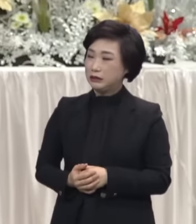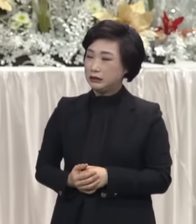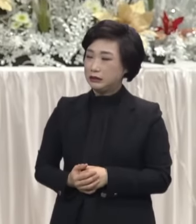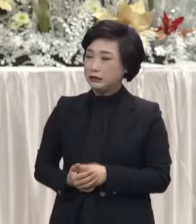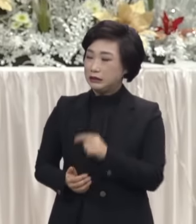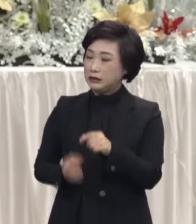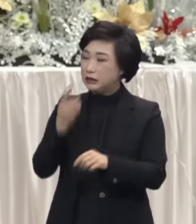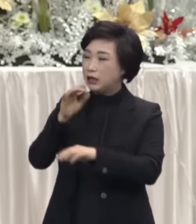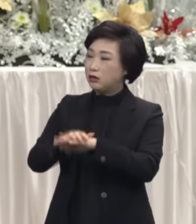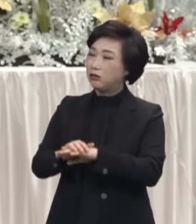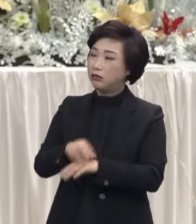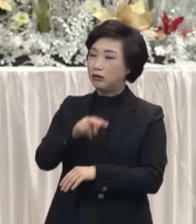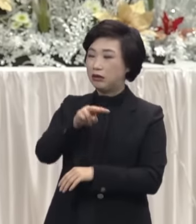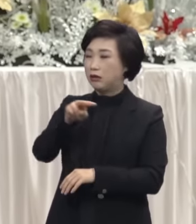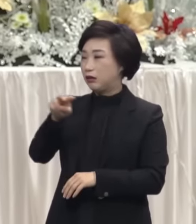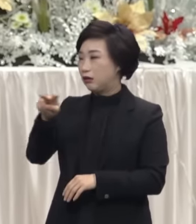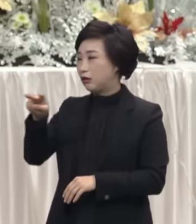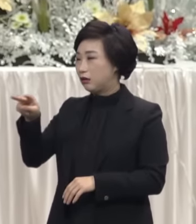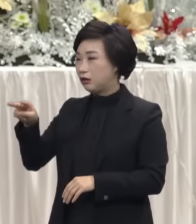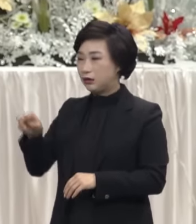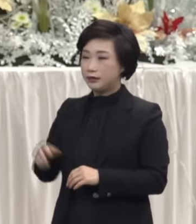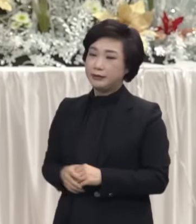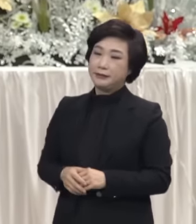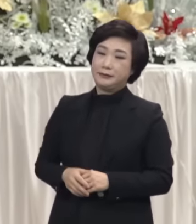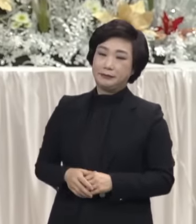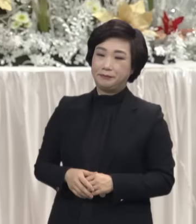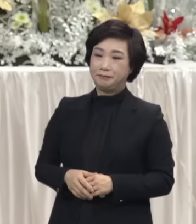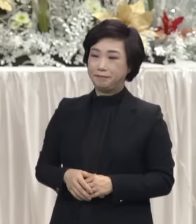그 눈덩어리를 눈을 바라보면서